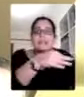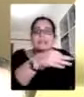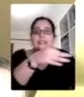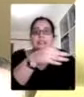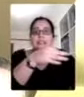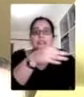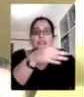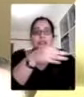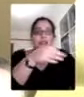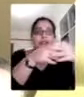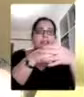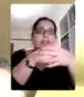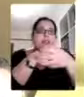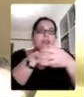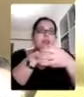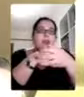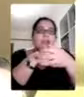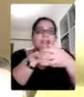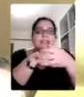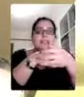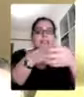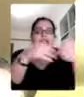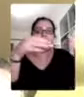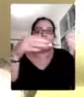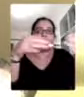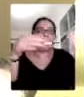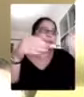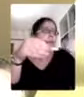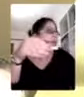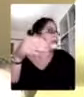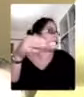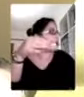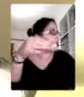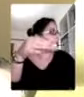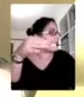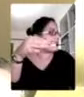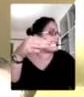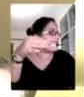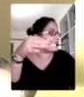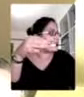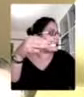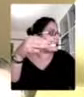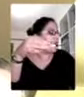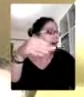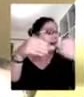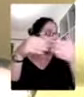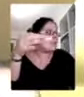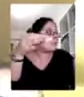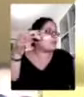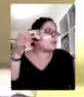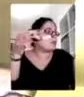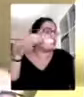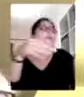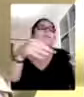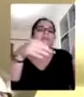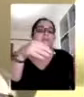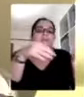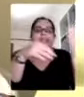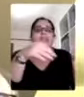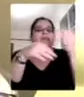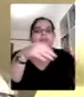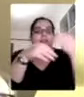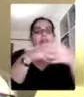Aynısını Enerdale için de söylüyorlar. Orada dikkat etmek lazım ama bir pipoda Virginia içtiyseniz hangi Virginia olursa